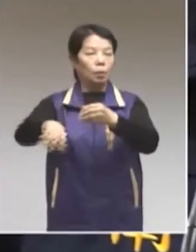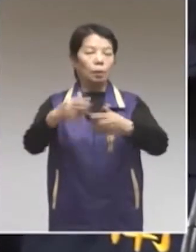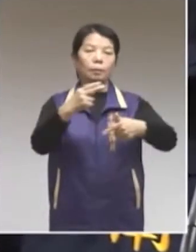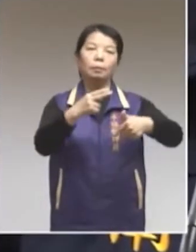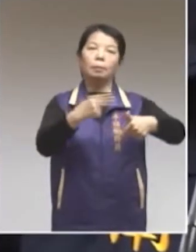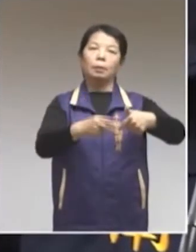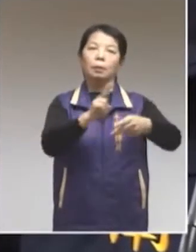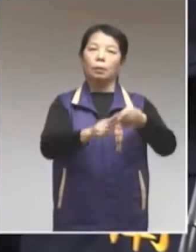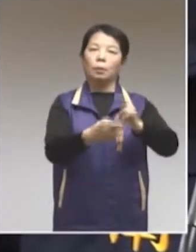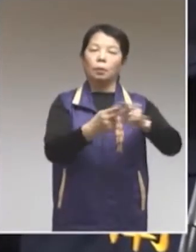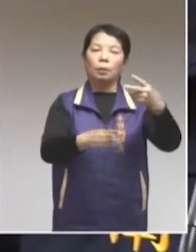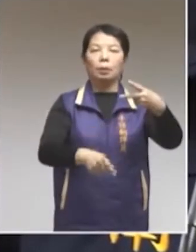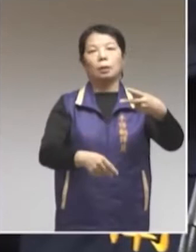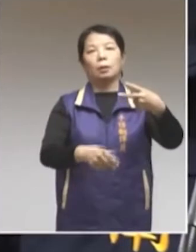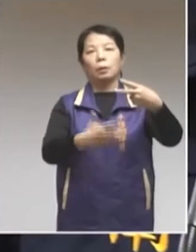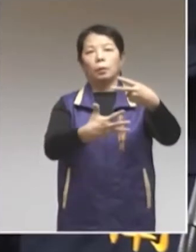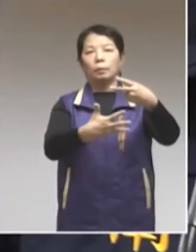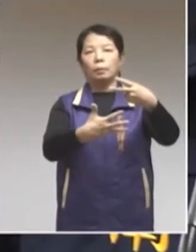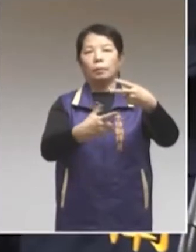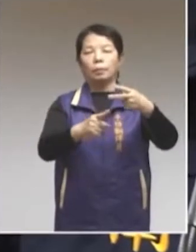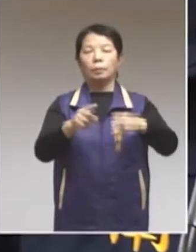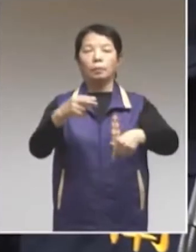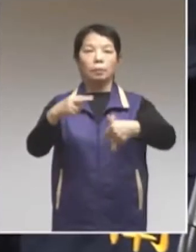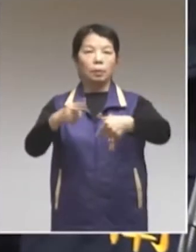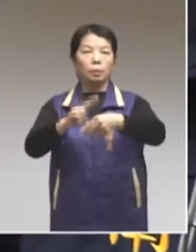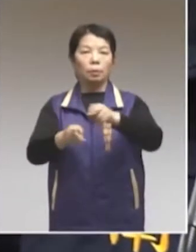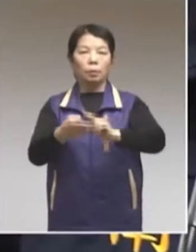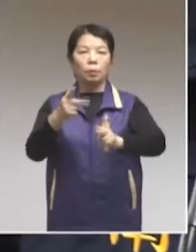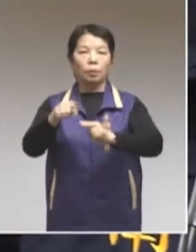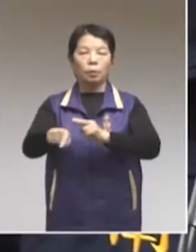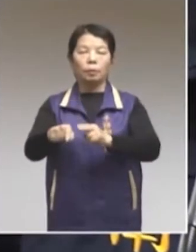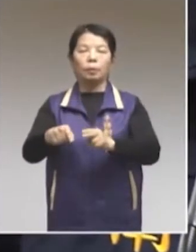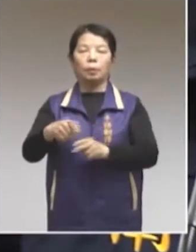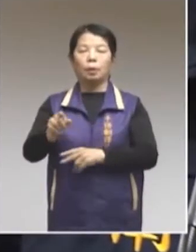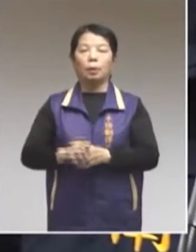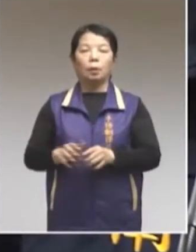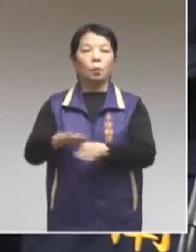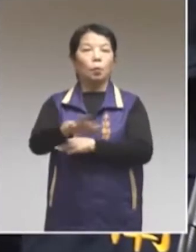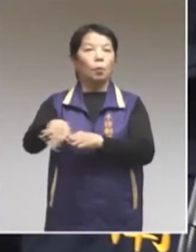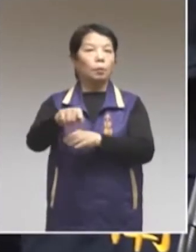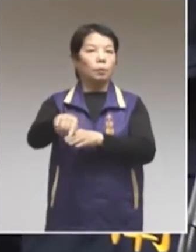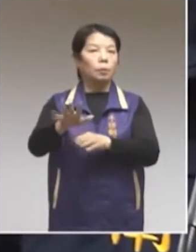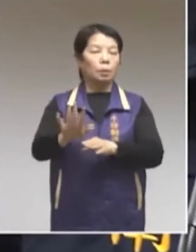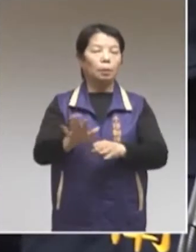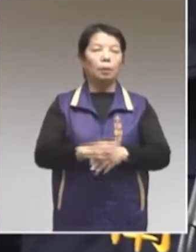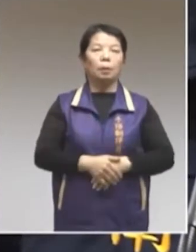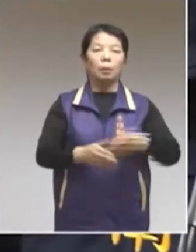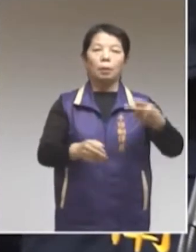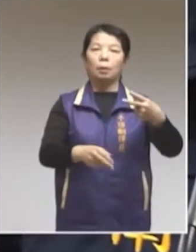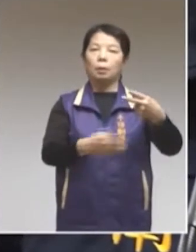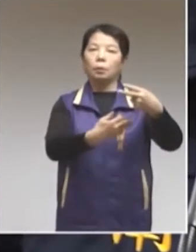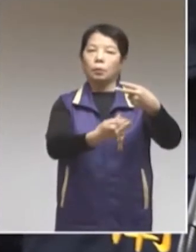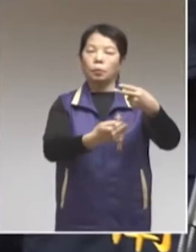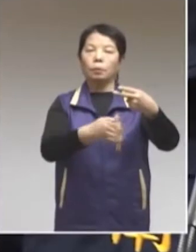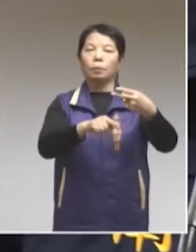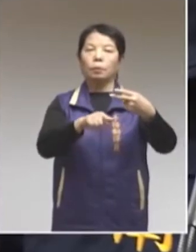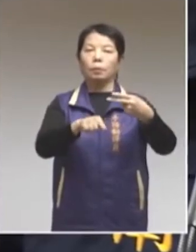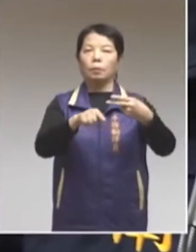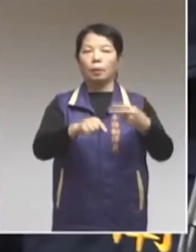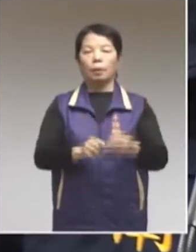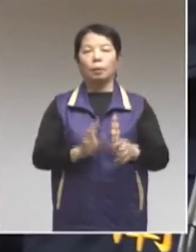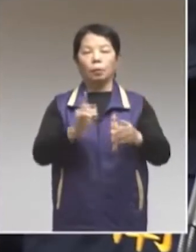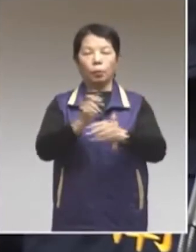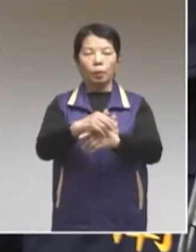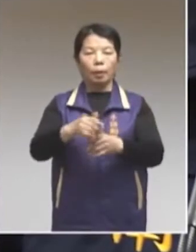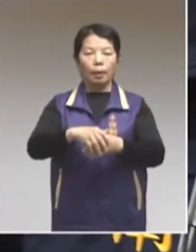的，2月8号在发仁武区的发扬企业社保养厂，那9号的部分新增3个点位，包含